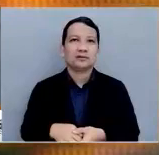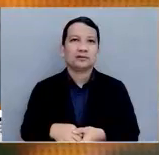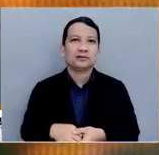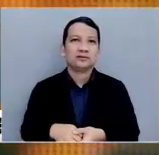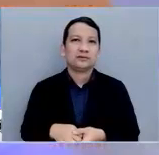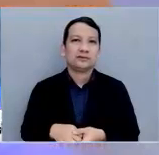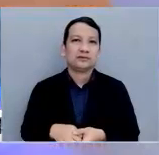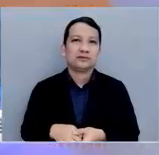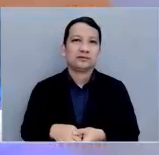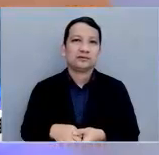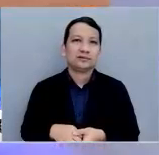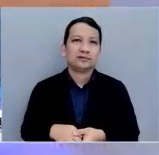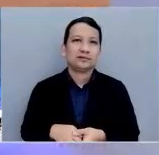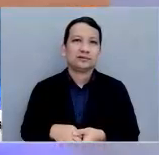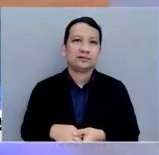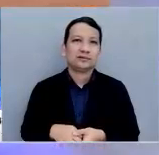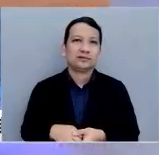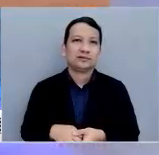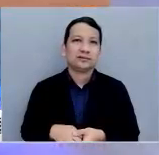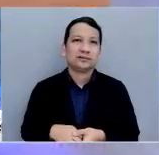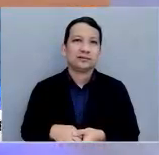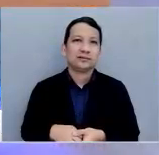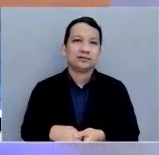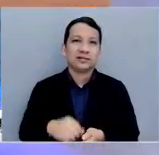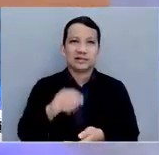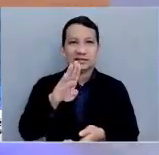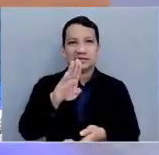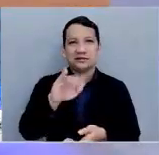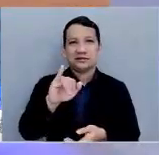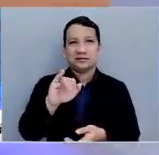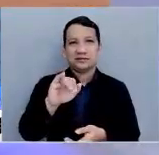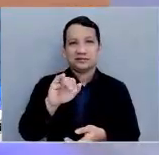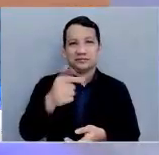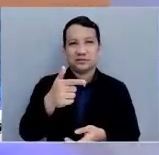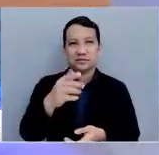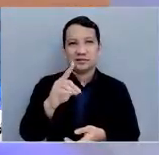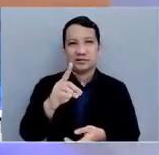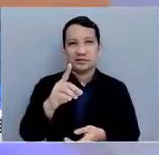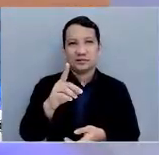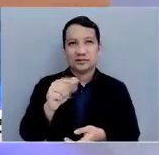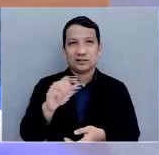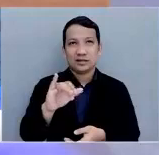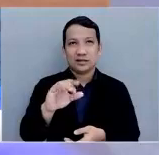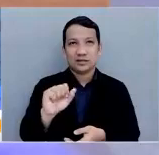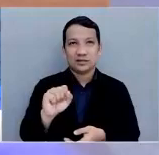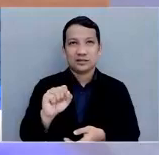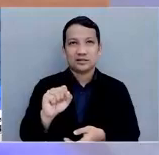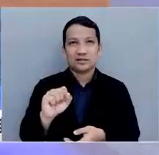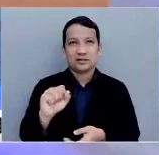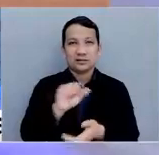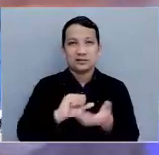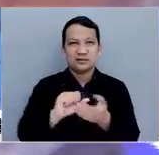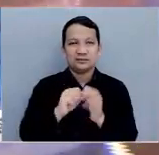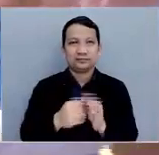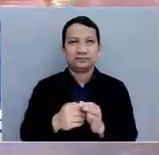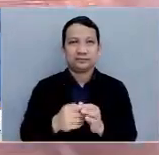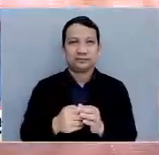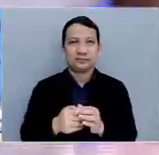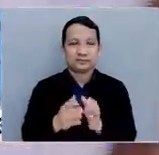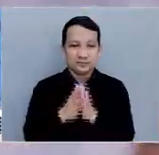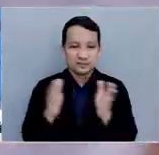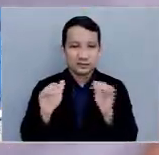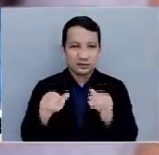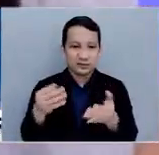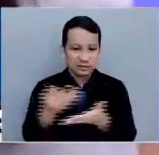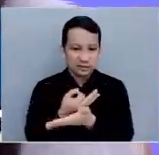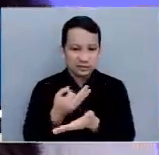Special sauce, yes. Eh. Ang Big Daddy sauce po. Big Daddy sauce. Siguro ang pinakamahirap dito, Jay, yung paano ba napapanatiling